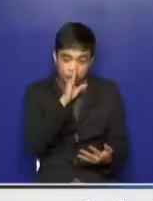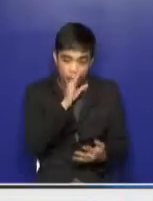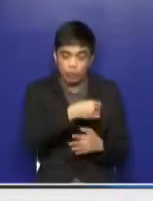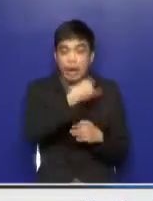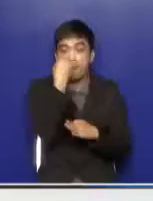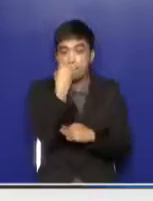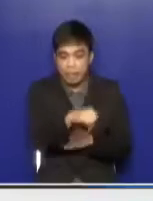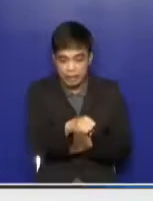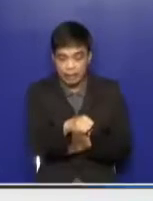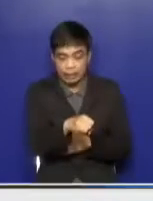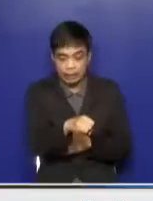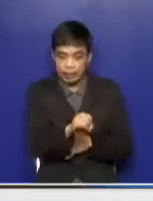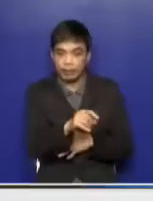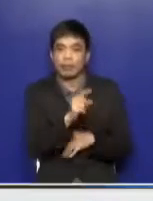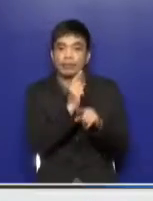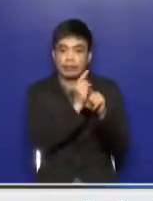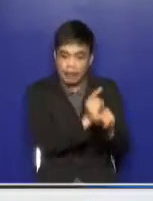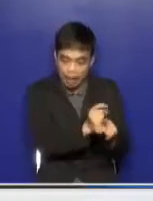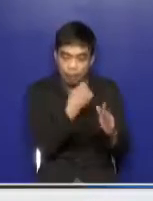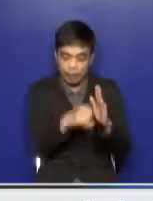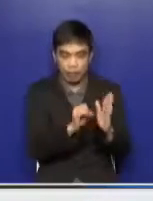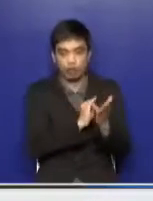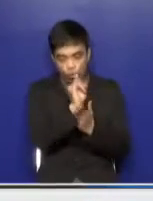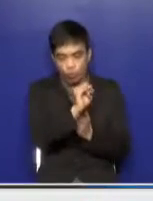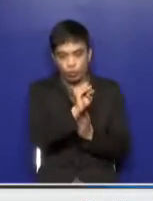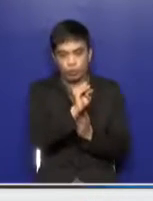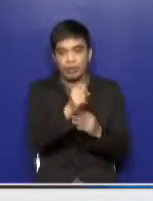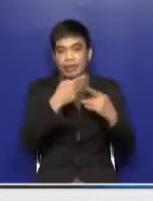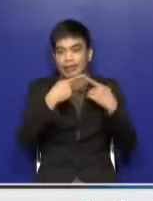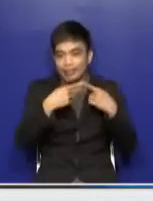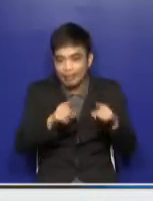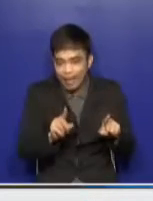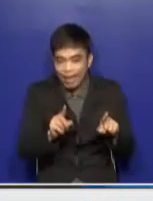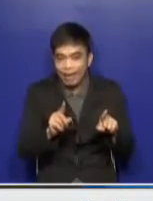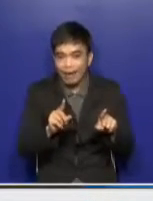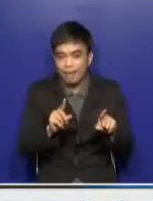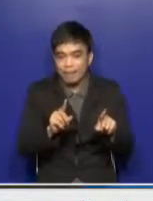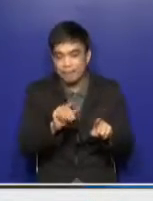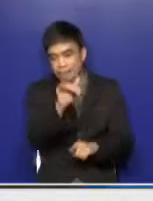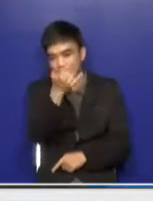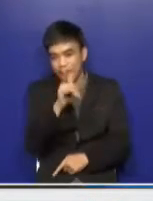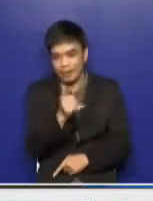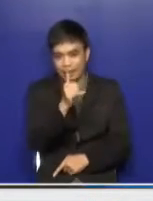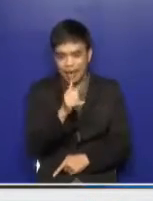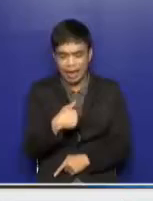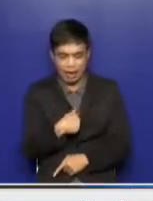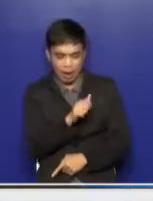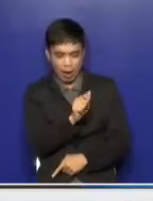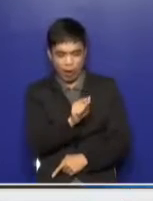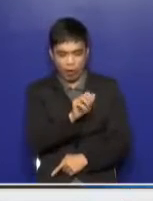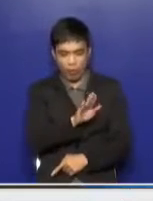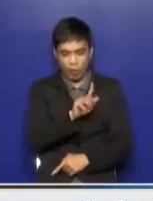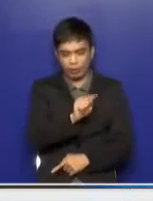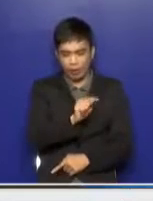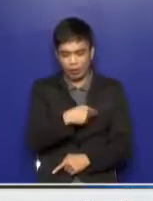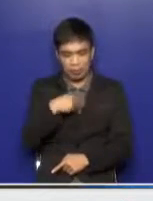ก็ว่าไปตามผิดบางครั้งหน่วยงานท้องถิ่นก็ไม่เข้าใจคิดว่า